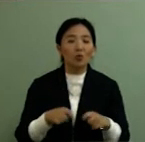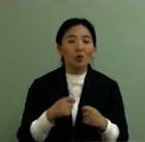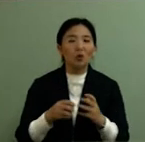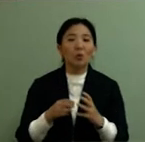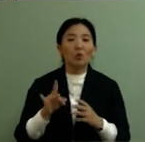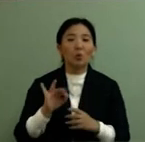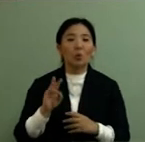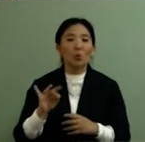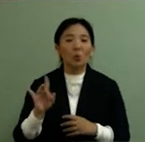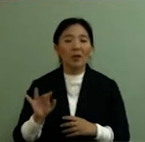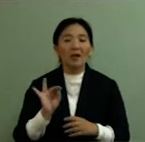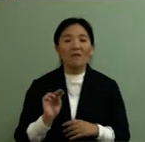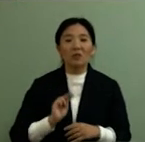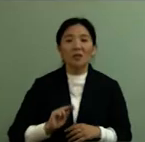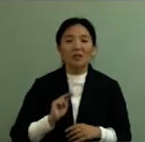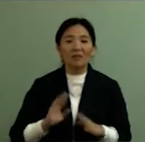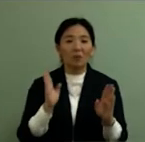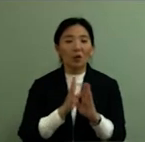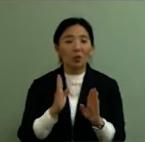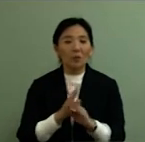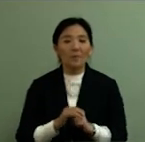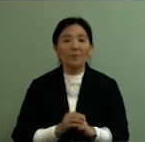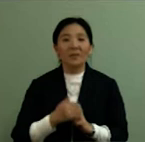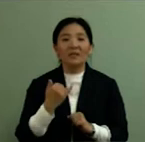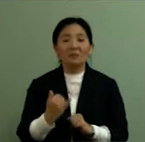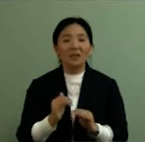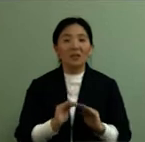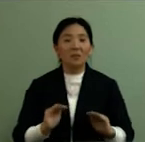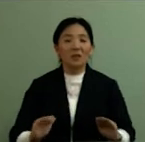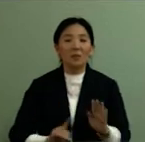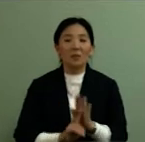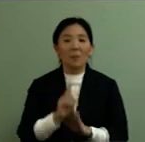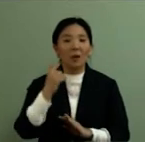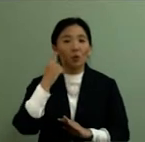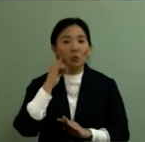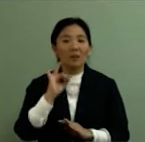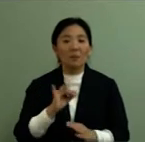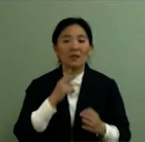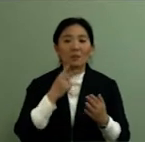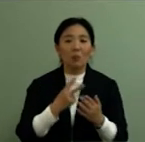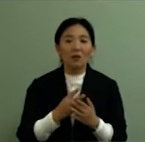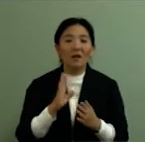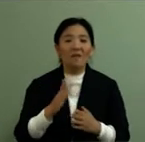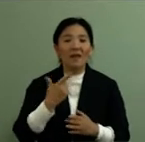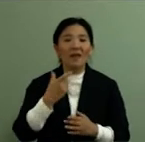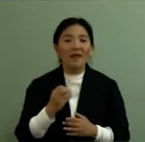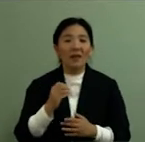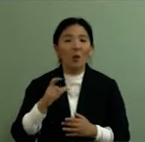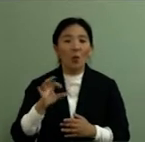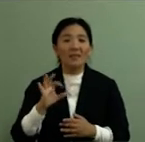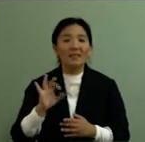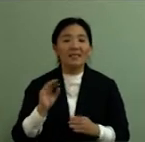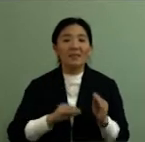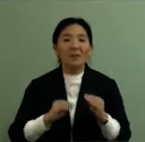структуры и функционирования природы. А вот теперь, ребята, давайте подумаем и посмотрим, в геосистеме